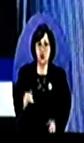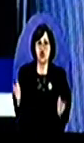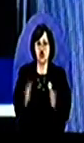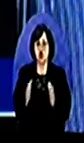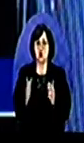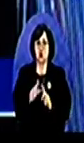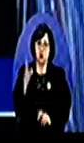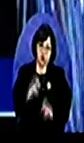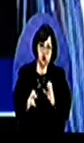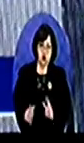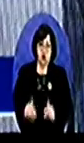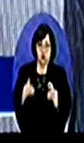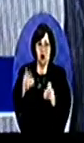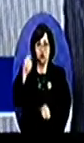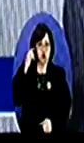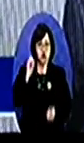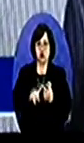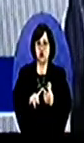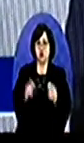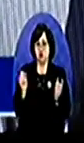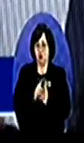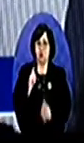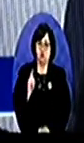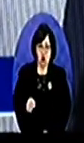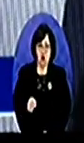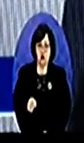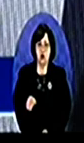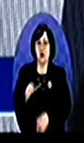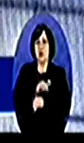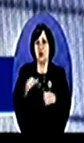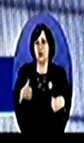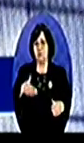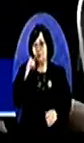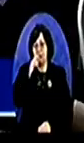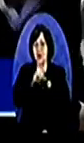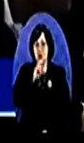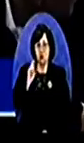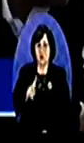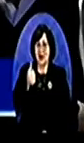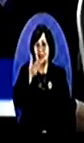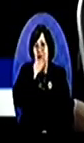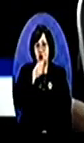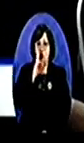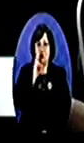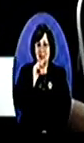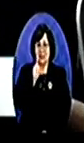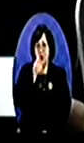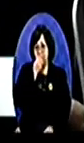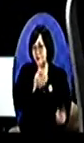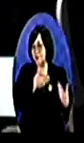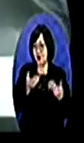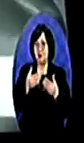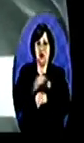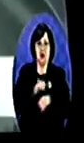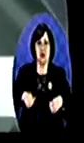бидний чухал зорилт байгаа. Тэр тусмаа одоо ард иргэдэд эрүүл сайхан хүнсээ хангах явдал бол энэ засгийн газрын одоо тэргүүлэх чиглэл болж